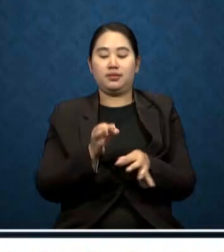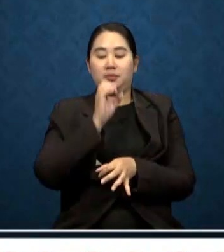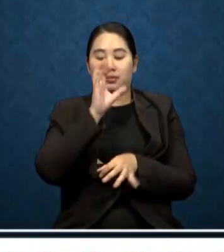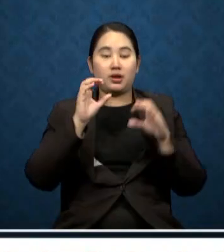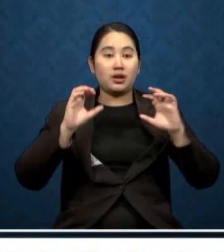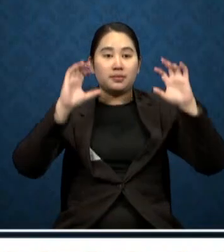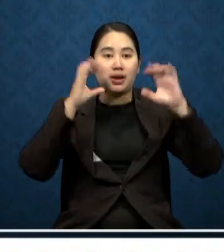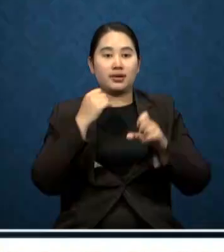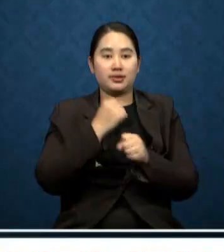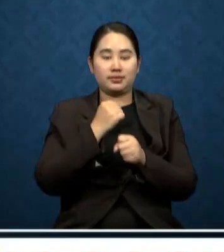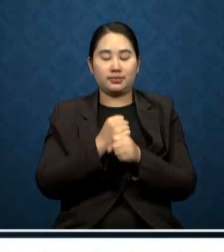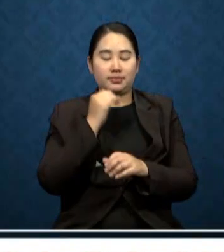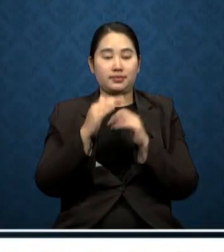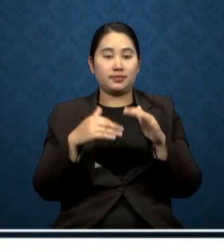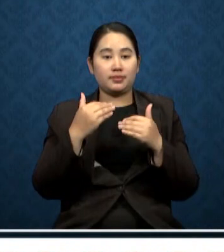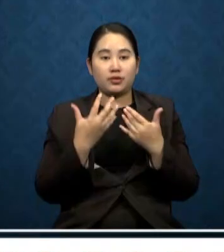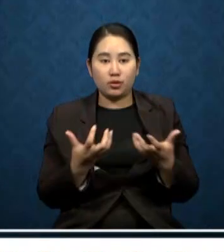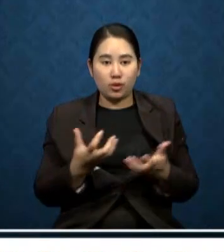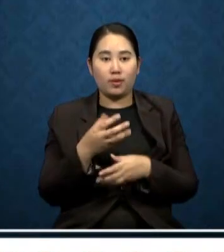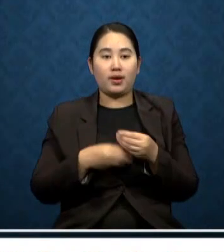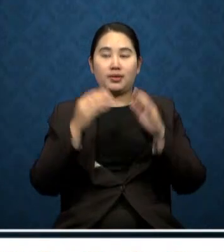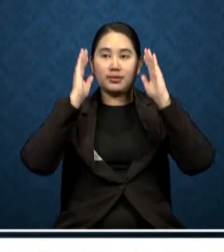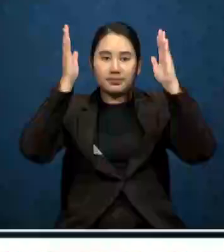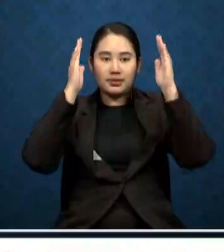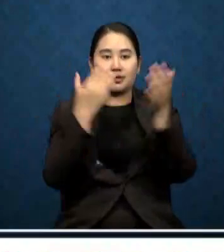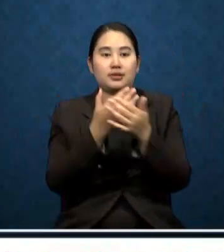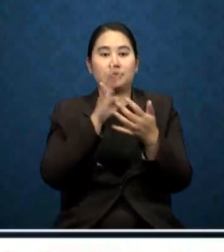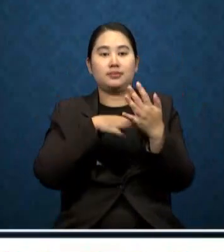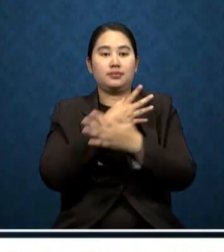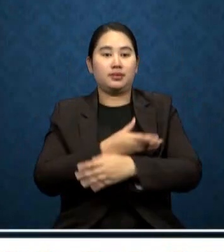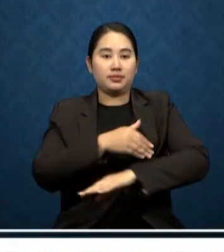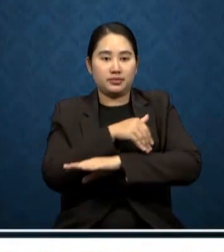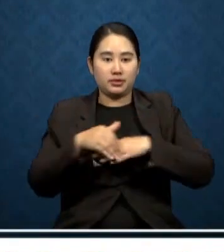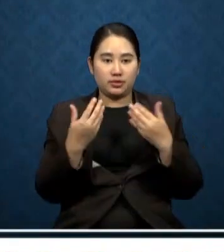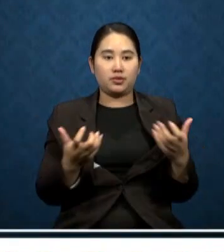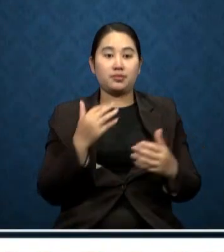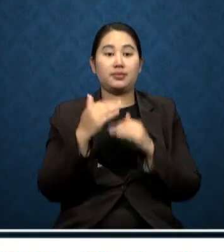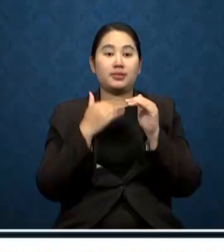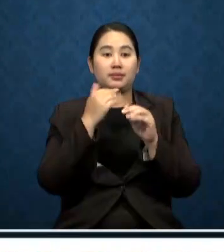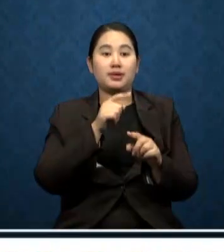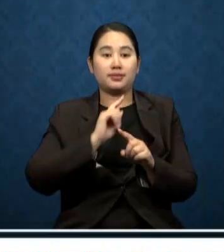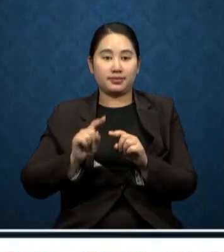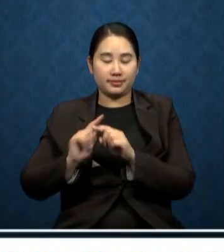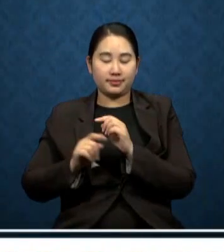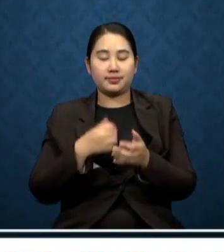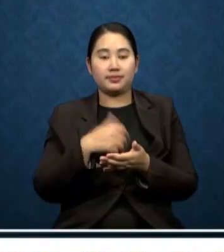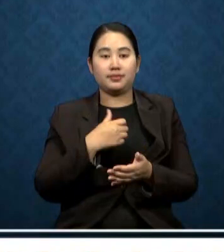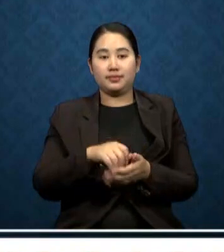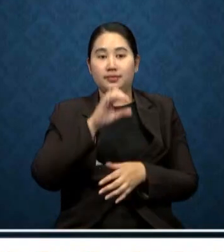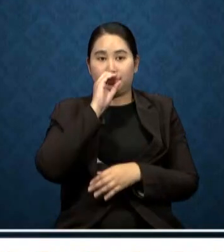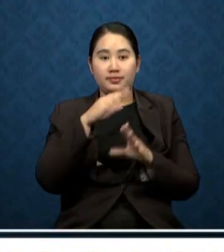ลดว่ใรผชอบในการพันธาหน้แลตลาดการบัญชีการพระนาผิภัฑต่ เห่านี้นะครับนี่ก็เป็น 10